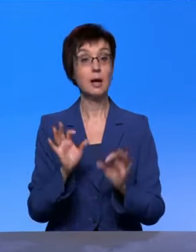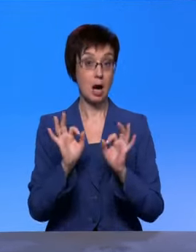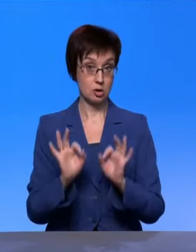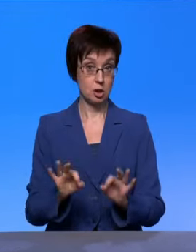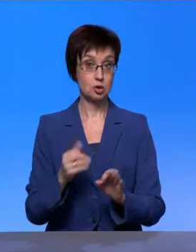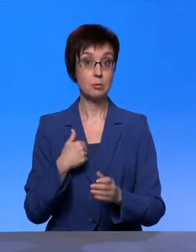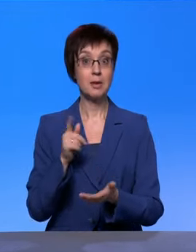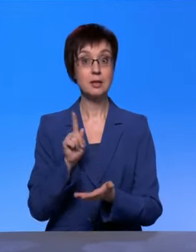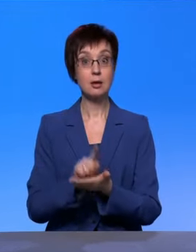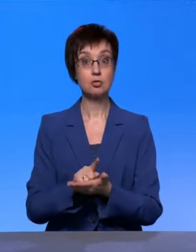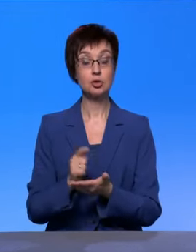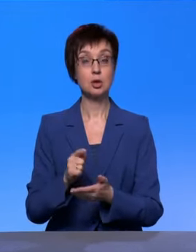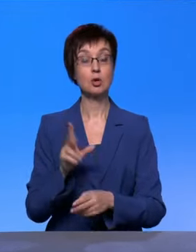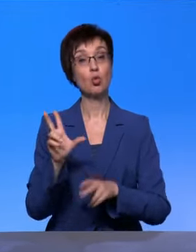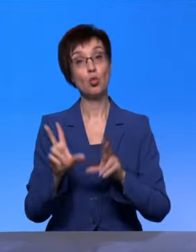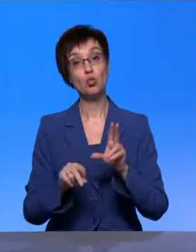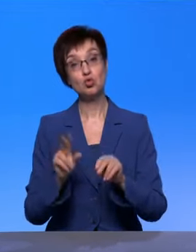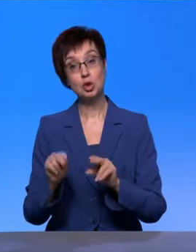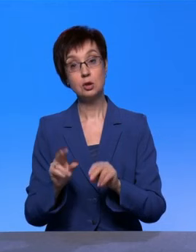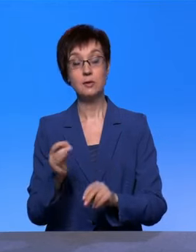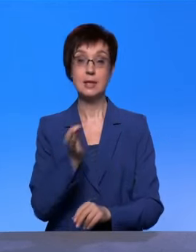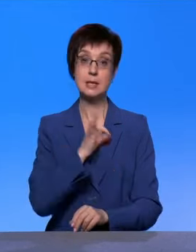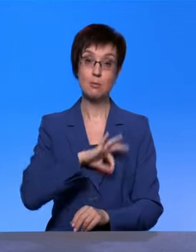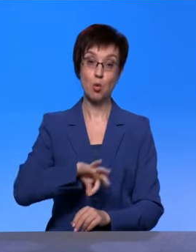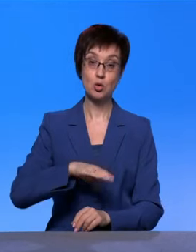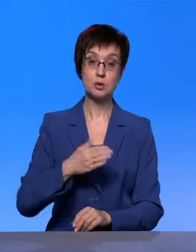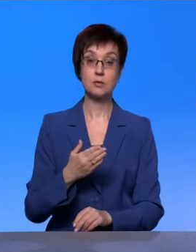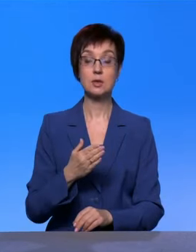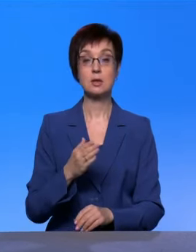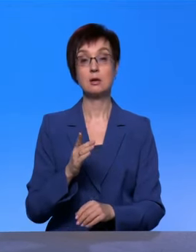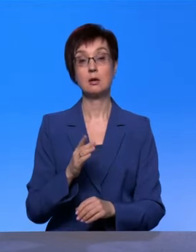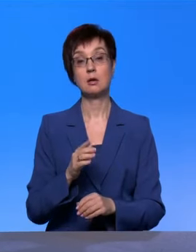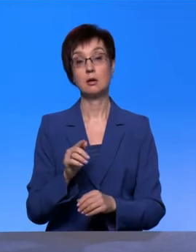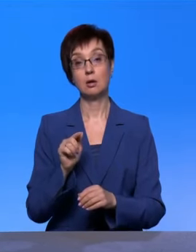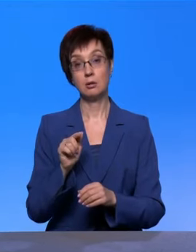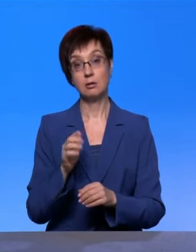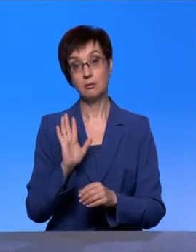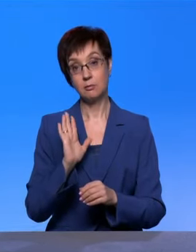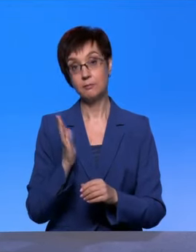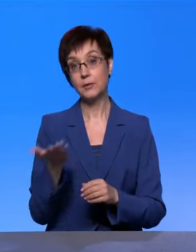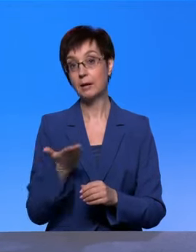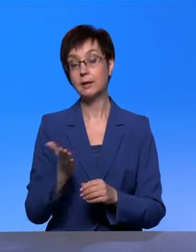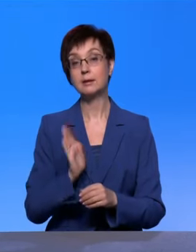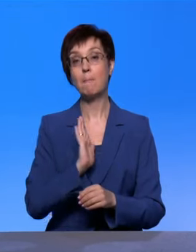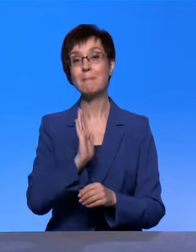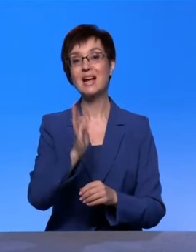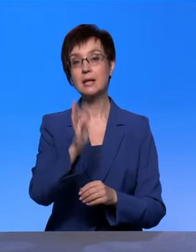что делается ну, таких прогрессивных технологиях в образовательных и так далее. Поэтому говорить о